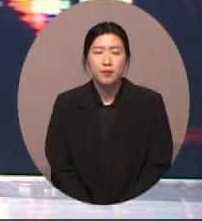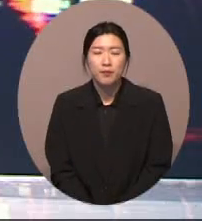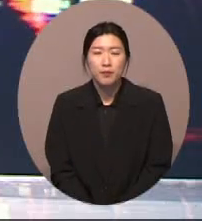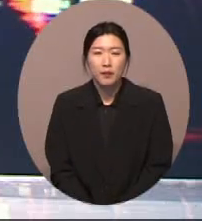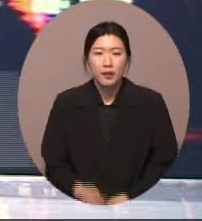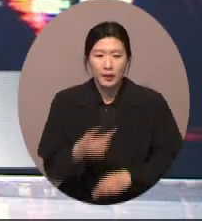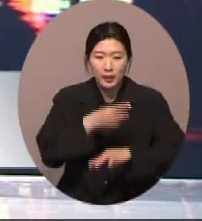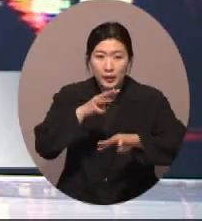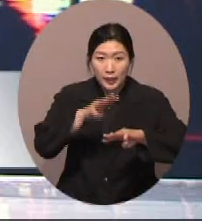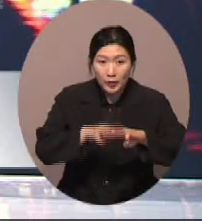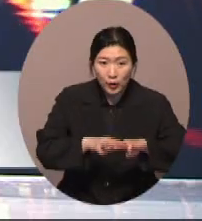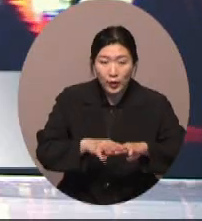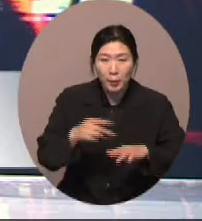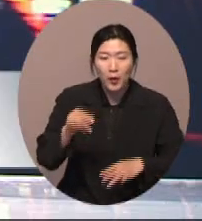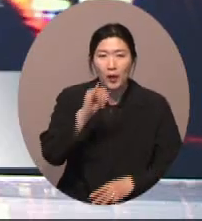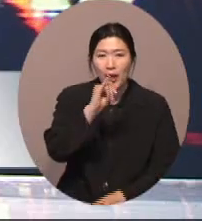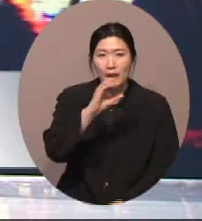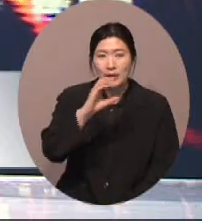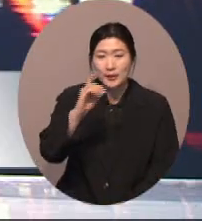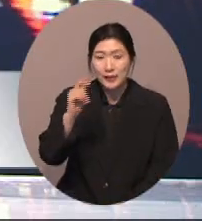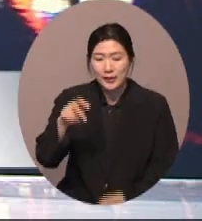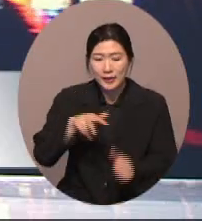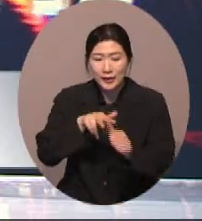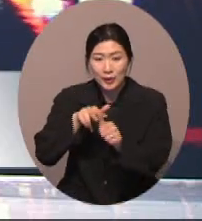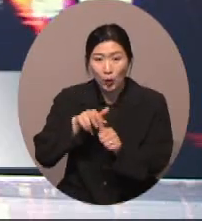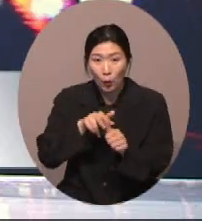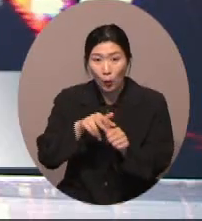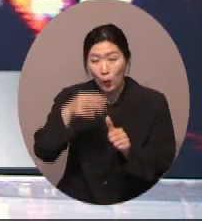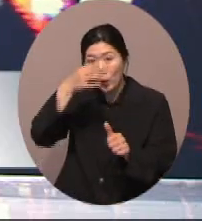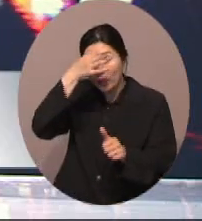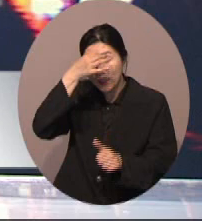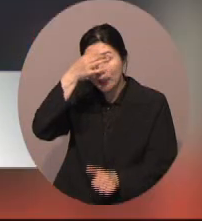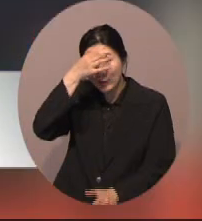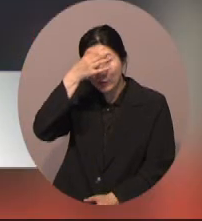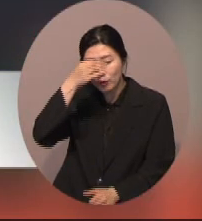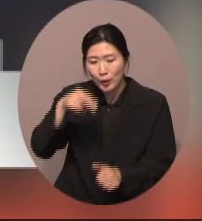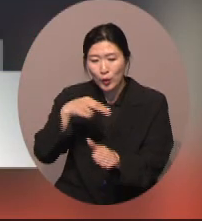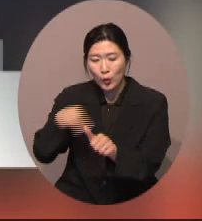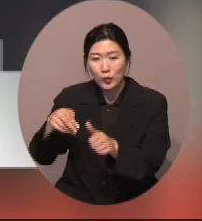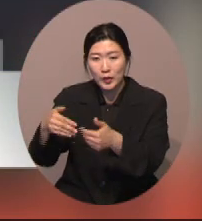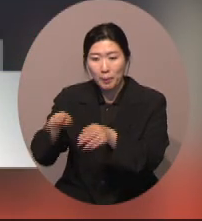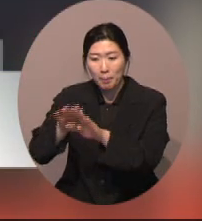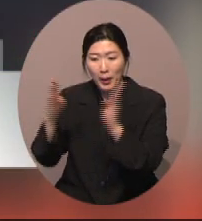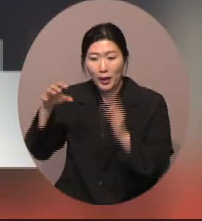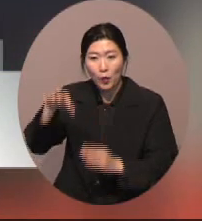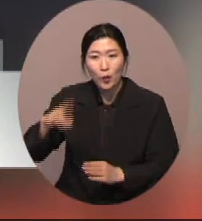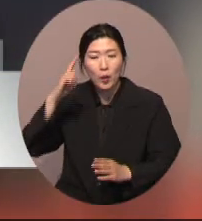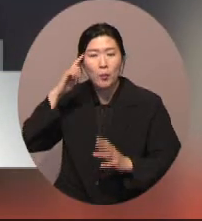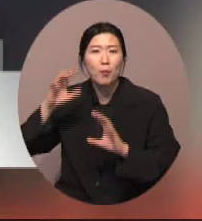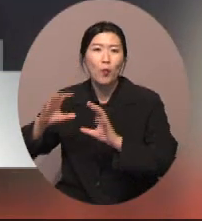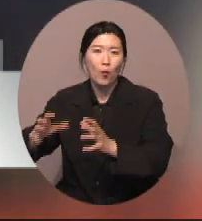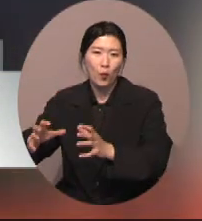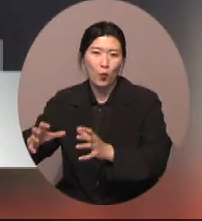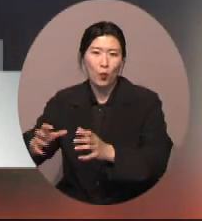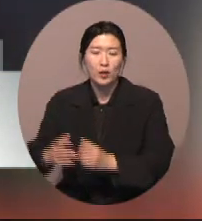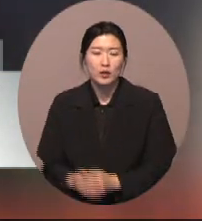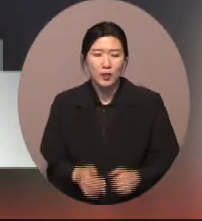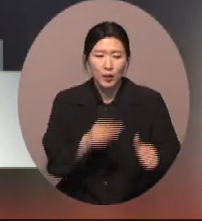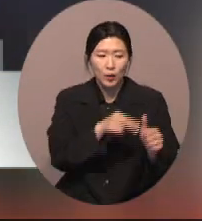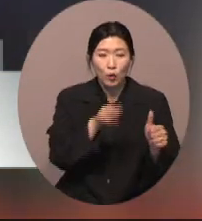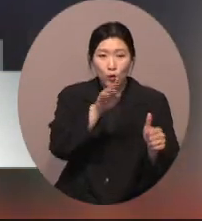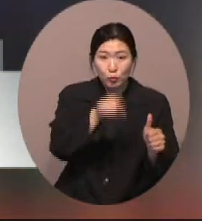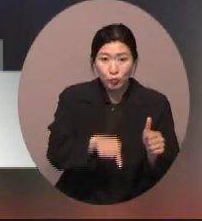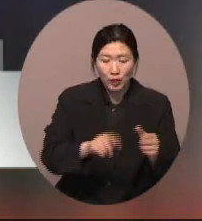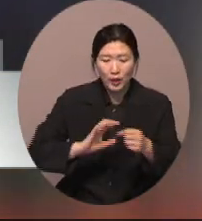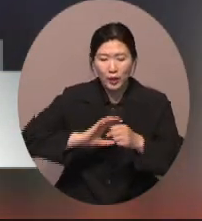대전에 첨단 ICT 활용 첨단 교실이 교류 협력 국인 몽골에 문을 열었습니다 첨단 교실 구축은 교육부와